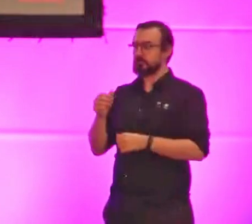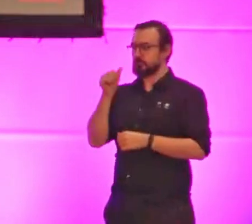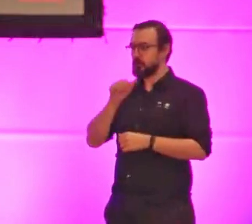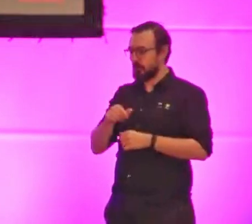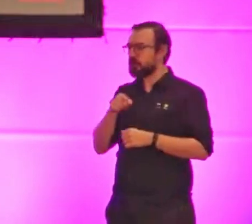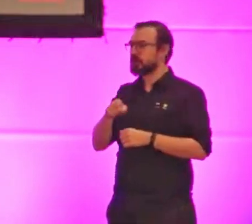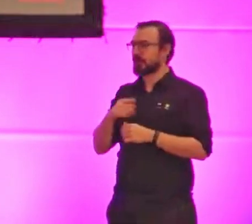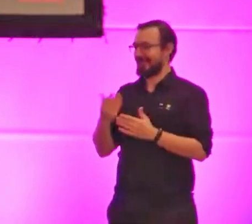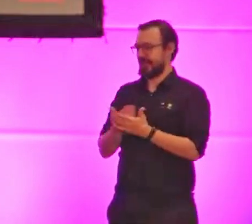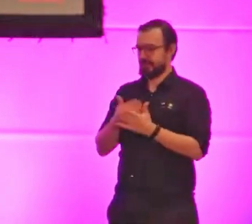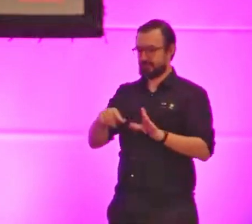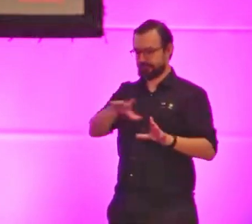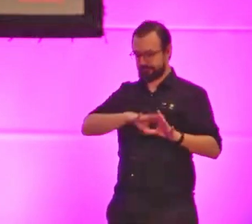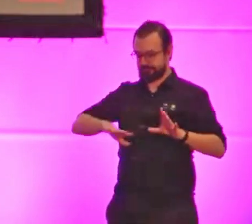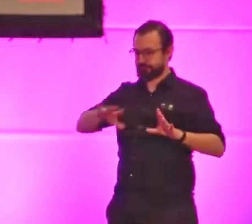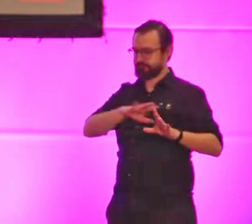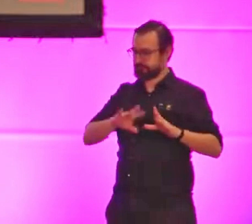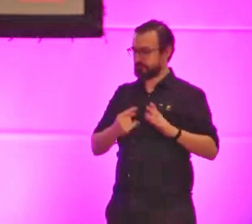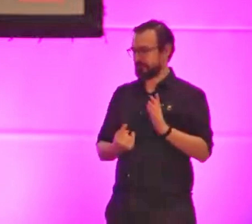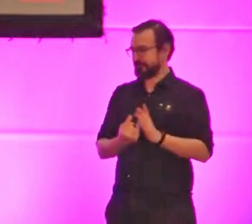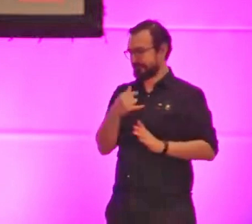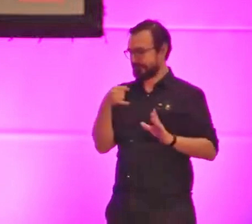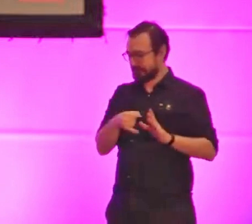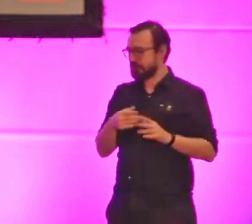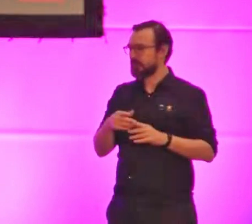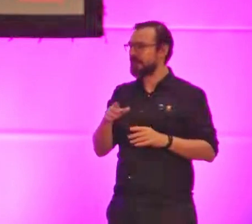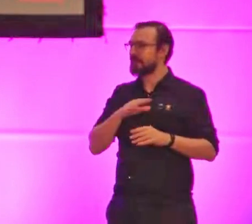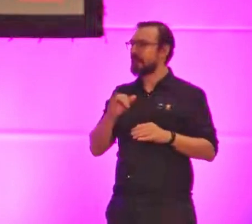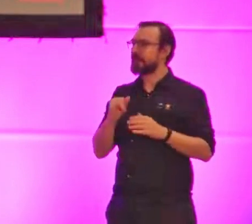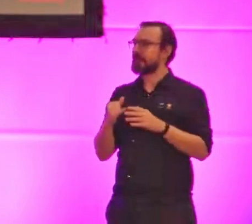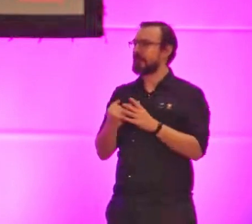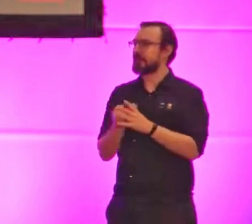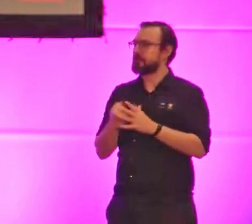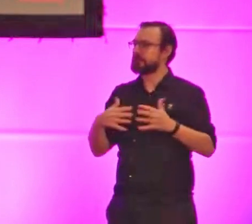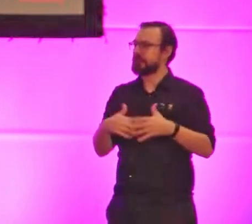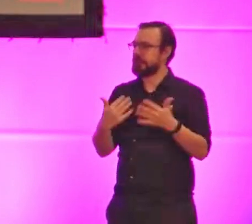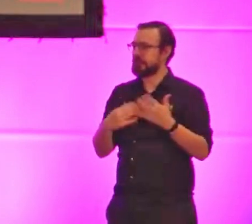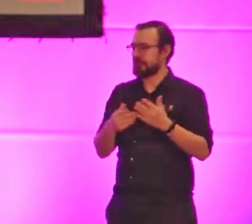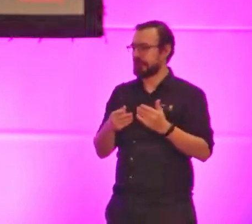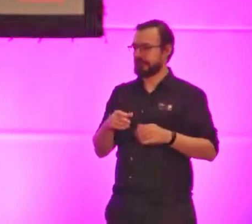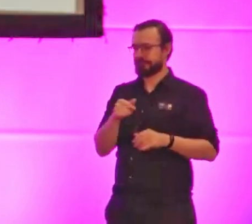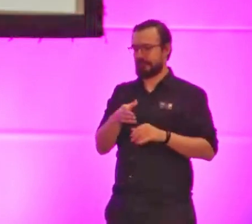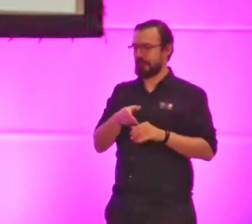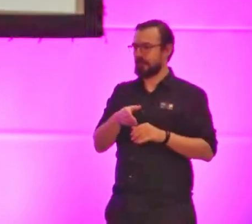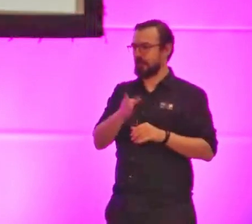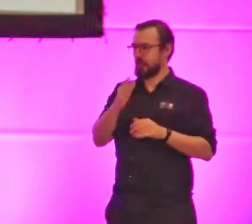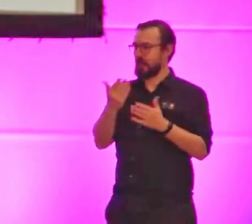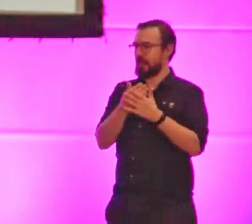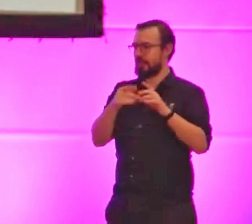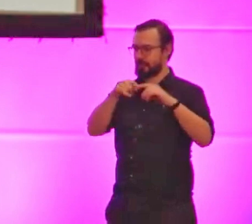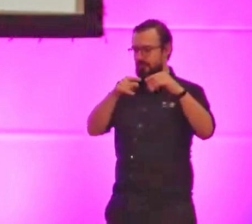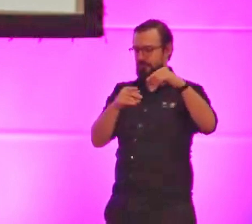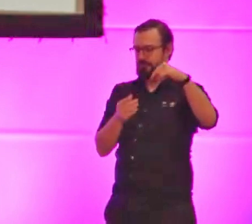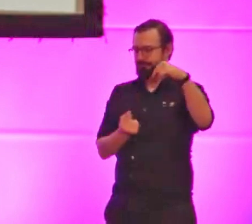Sudan, landet som det hände i, befann sig i ett inbördeskrig där i stort sett norra landet, Khartoum